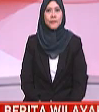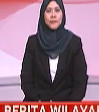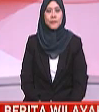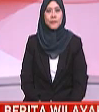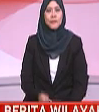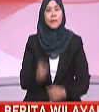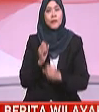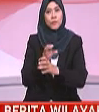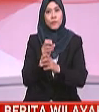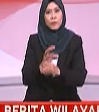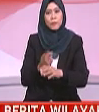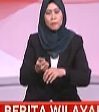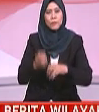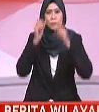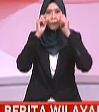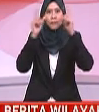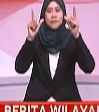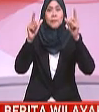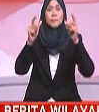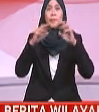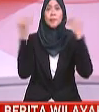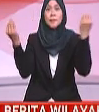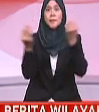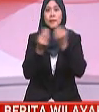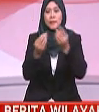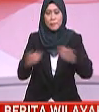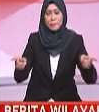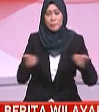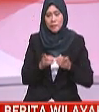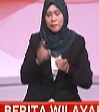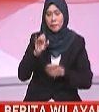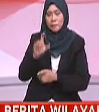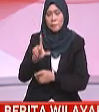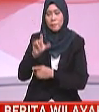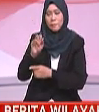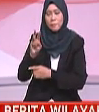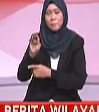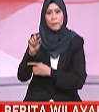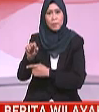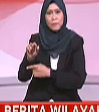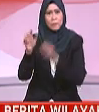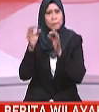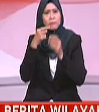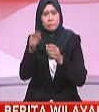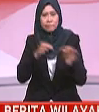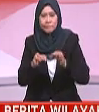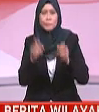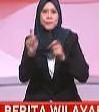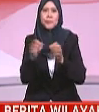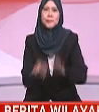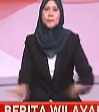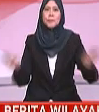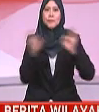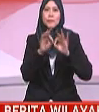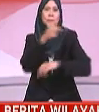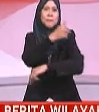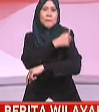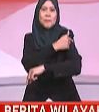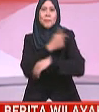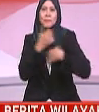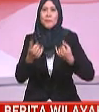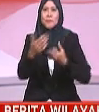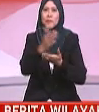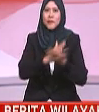Dalam usaha meningkatkan kesedaran masyarakat di daerah Limbang mengenai kepentingan suntikan vaksin COVID-19, Pejabat